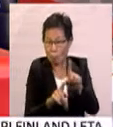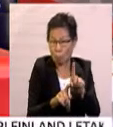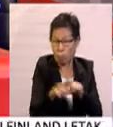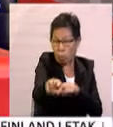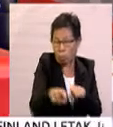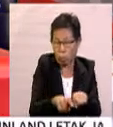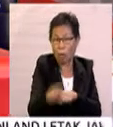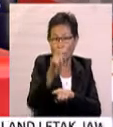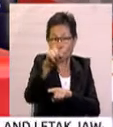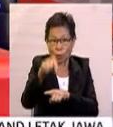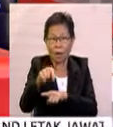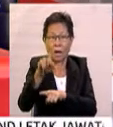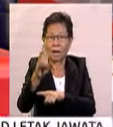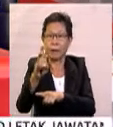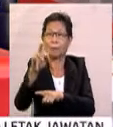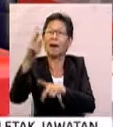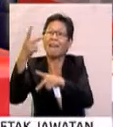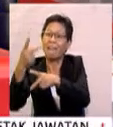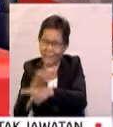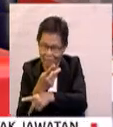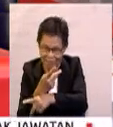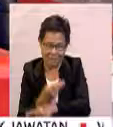1.6 kali